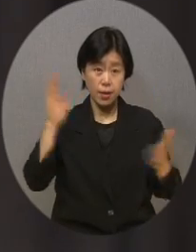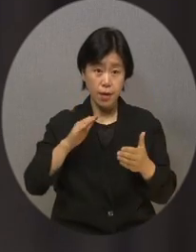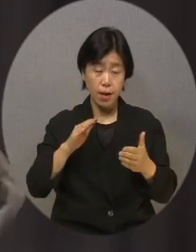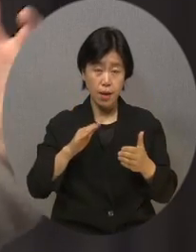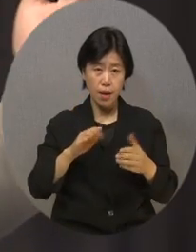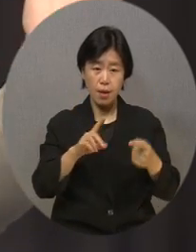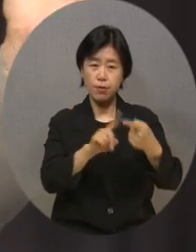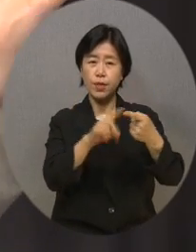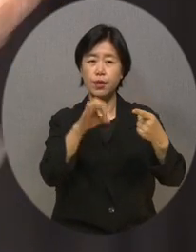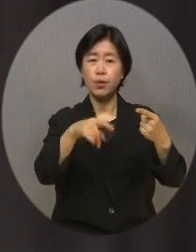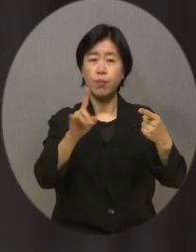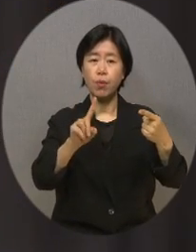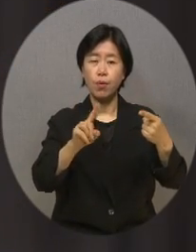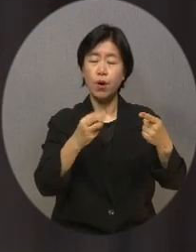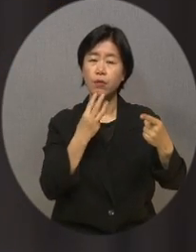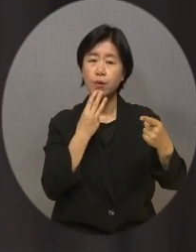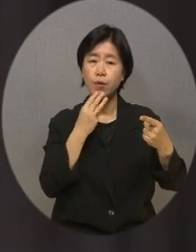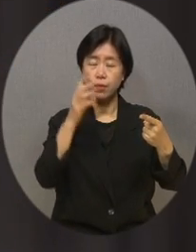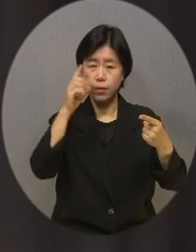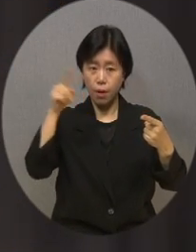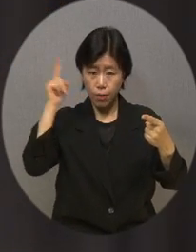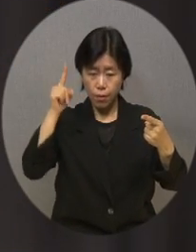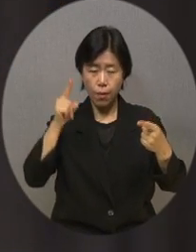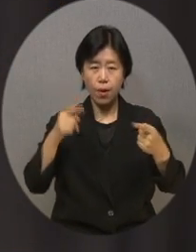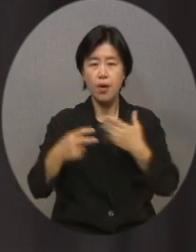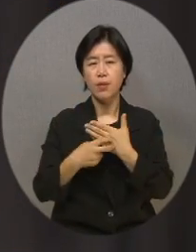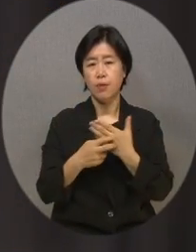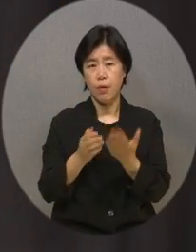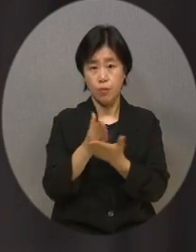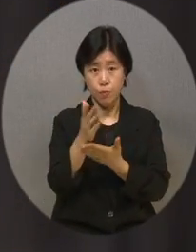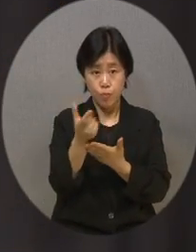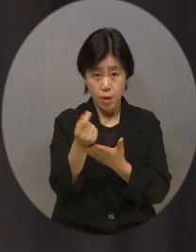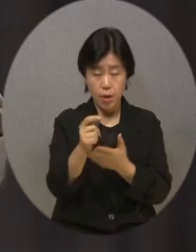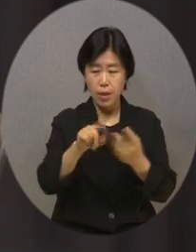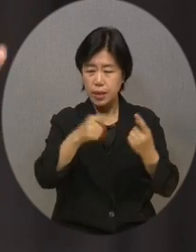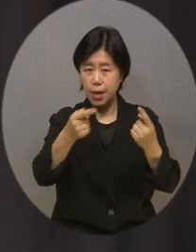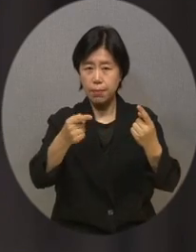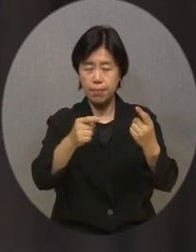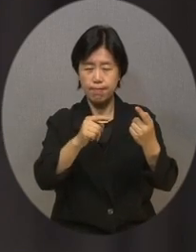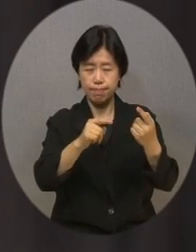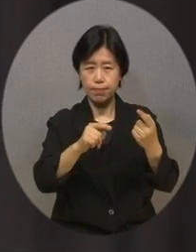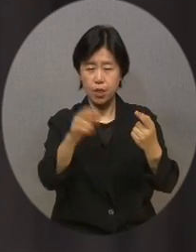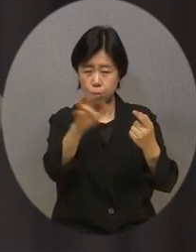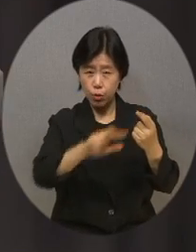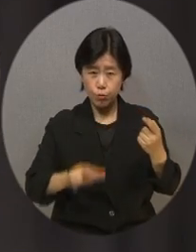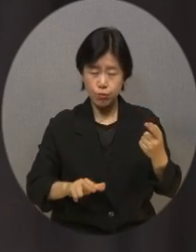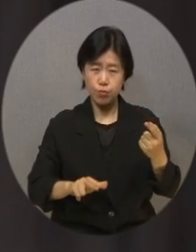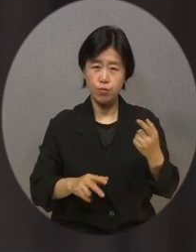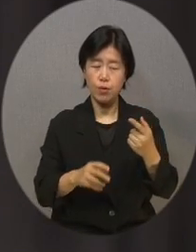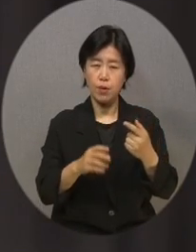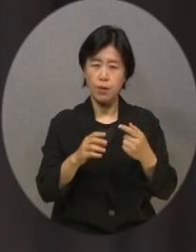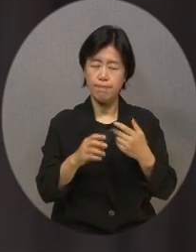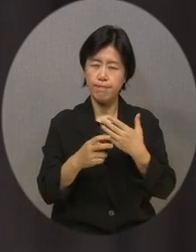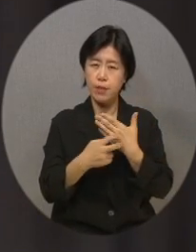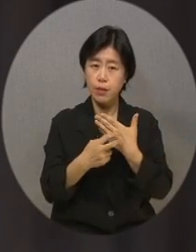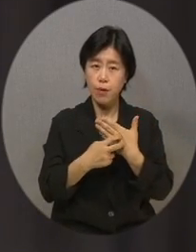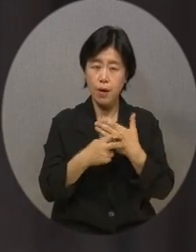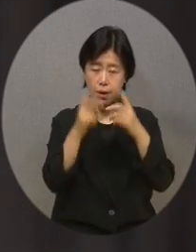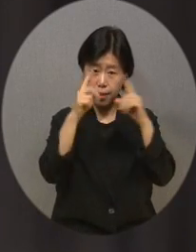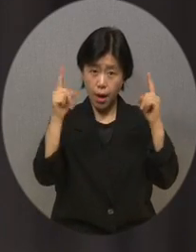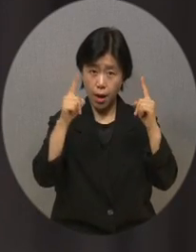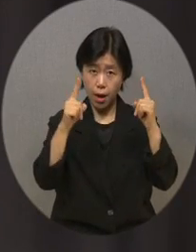거 보면은 전국에 있는 이 사람들이 특히 수도권에 있는 대부분의 학생들이 지방으로 내려오는